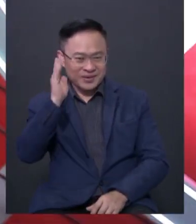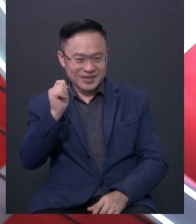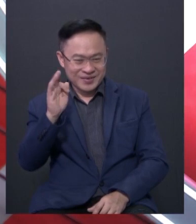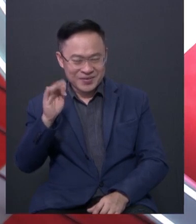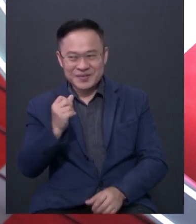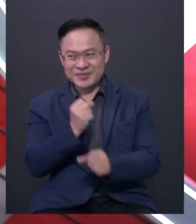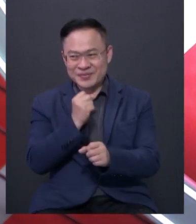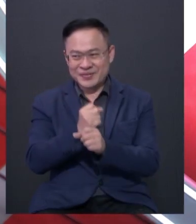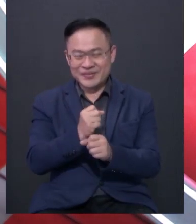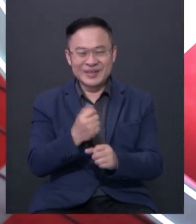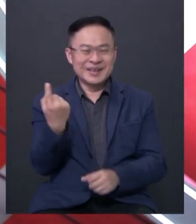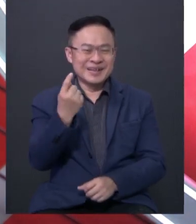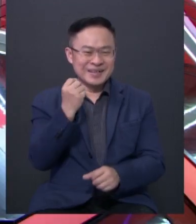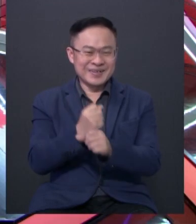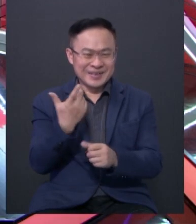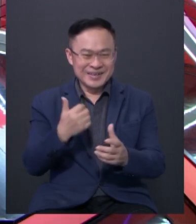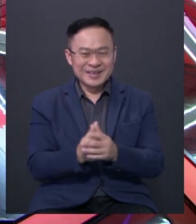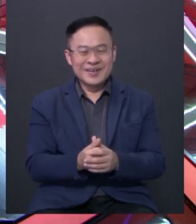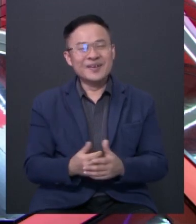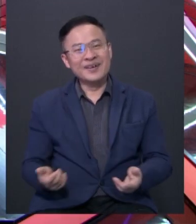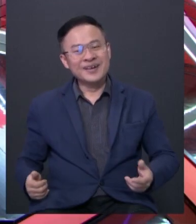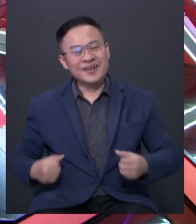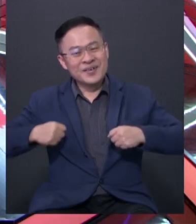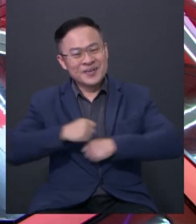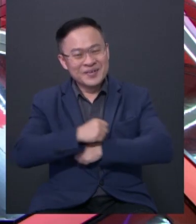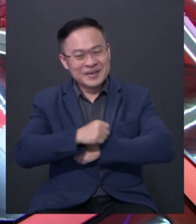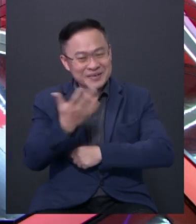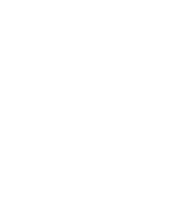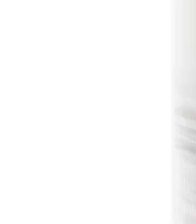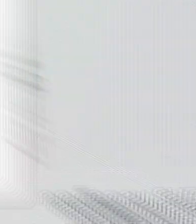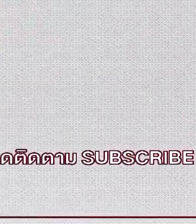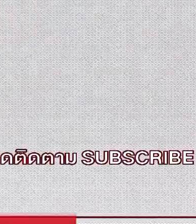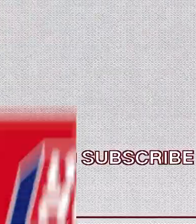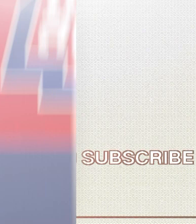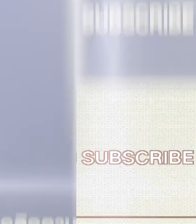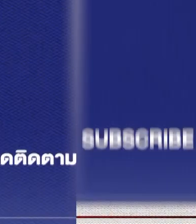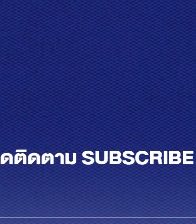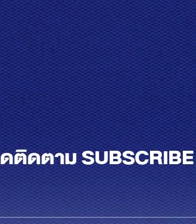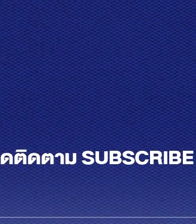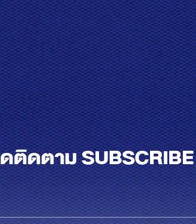คะ เริ่มจากการแกว่งแขนค่ะคุณแกว่งแขน โอเคอ่ะ